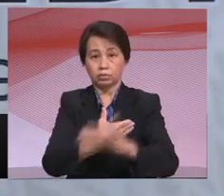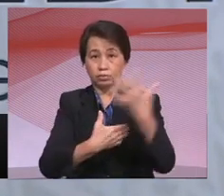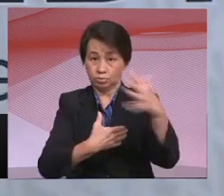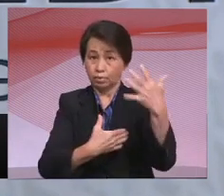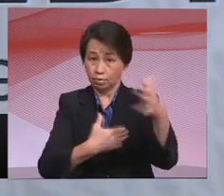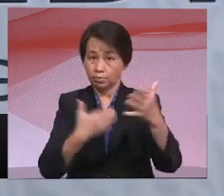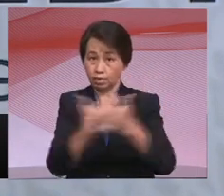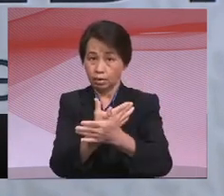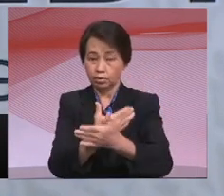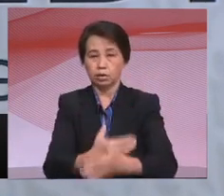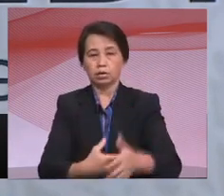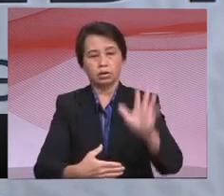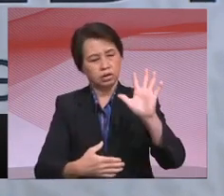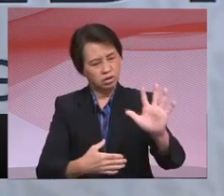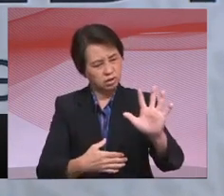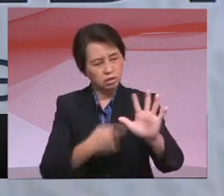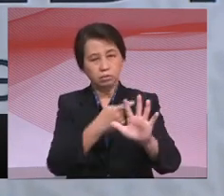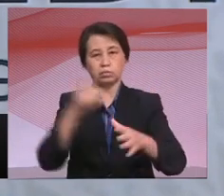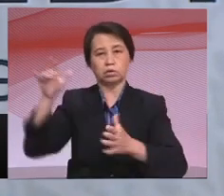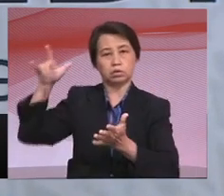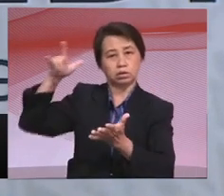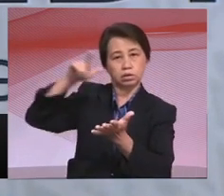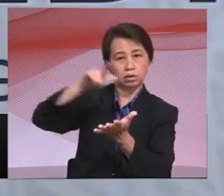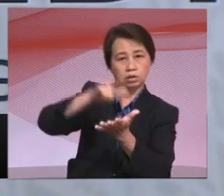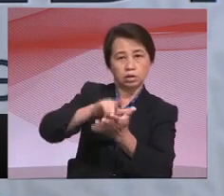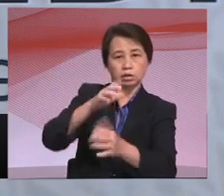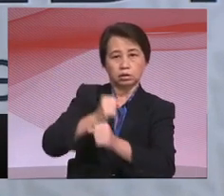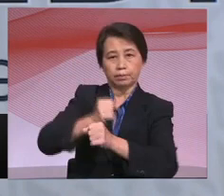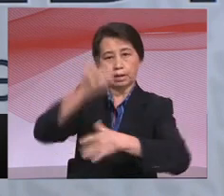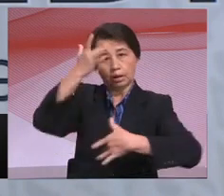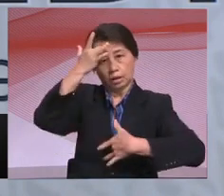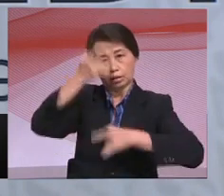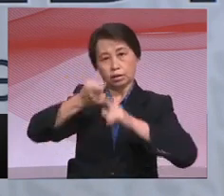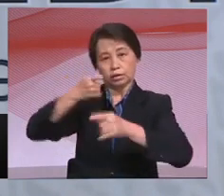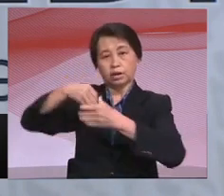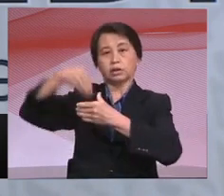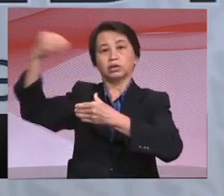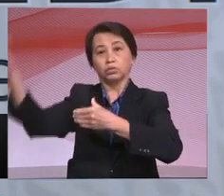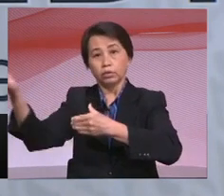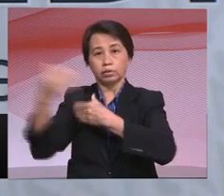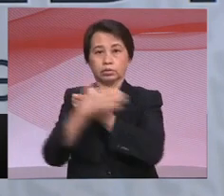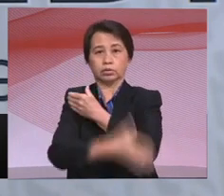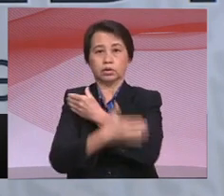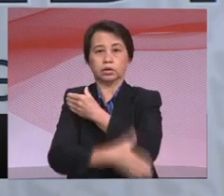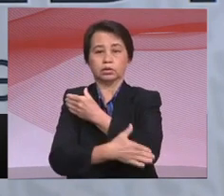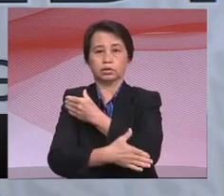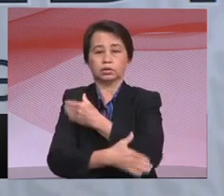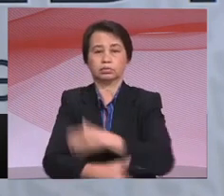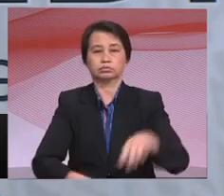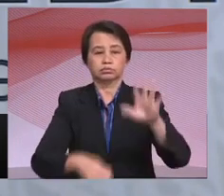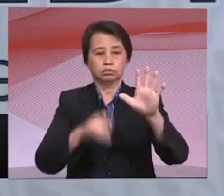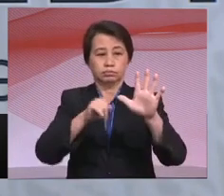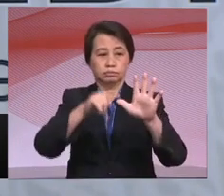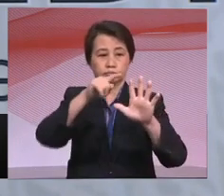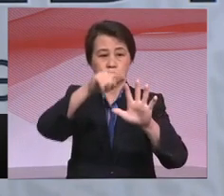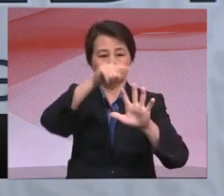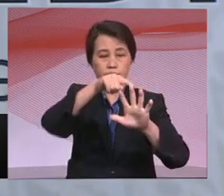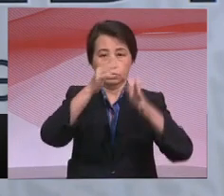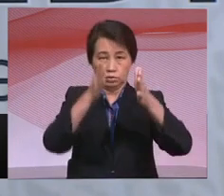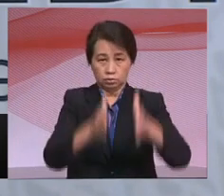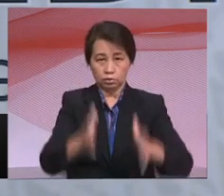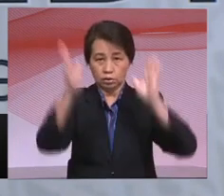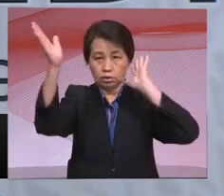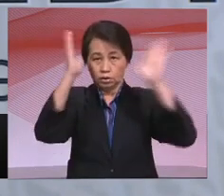ini, 5 kes adalah kes import yang mendapat jangkitan di luar negara, melibatkan 3 warga negara